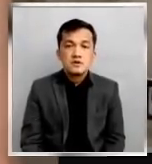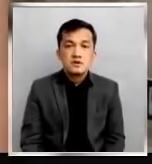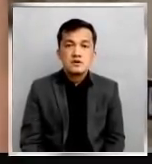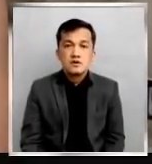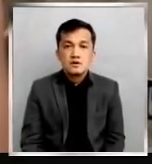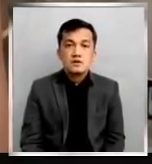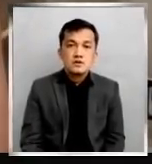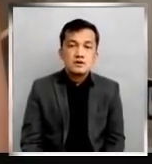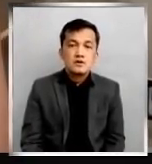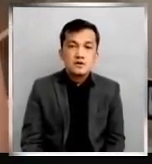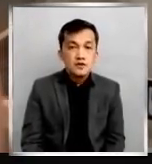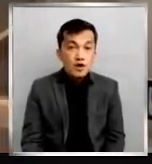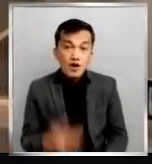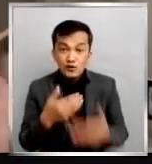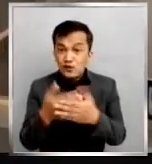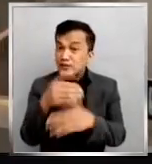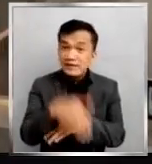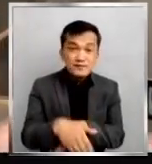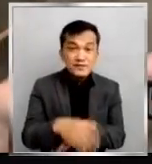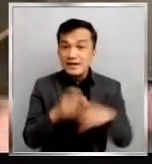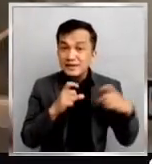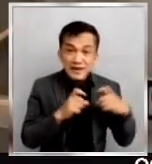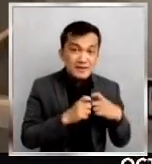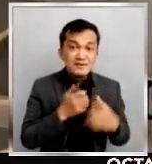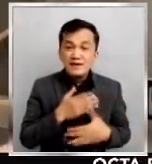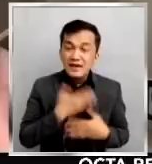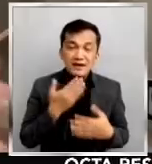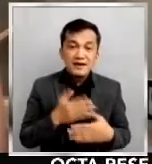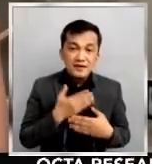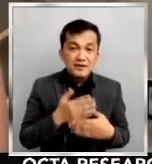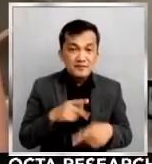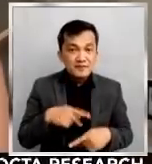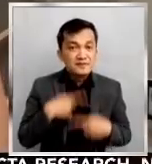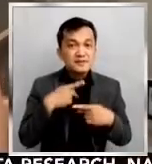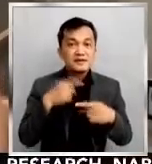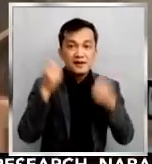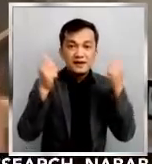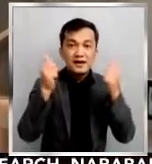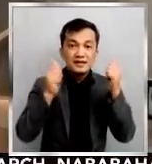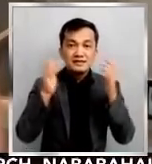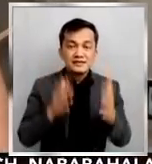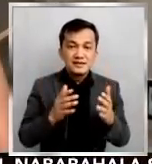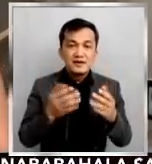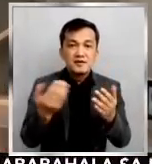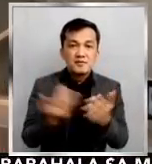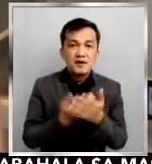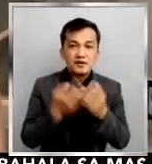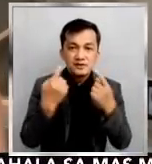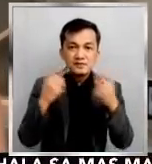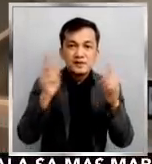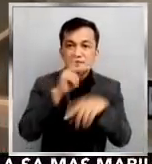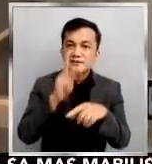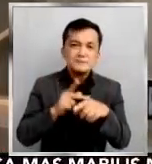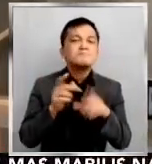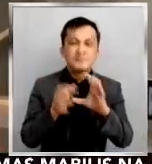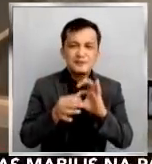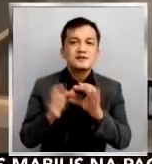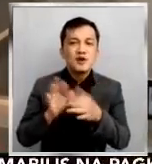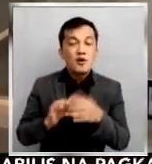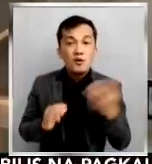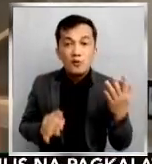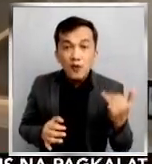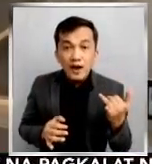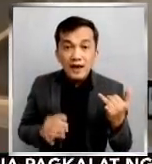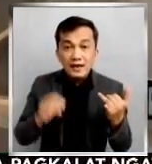Good evening mga kapuso! Happy and proud ang ilang celebrity sa bagong tagumpay ng Pilipinas sa Olympics dahil kay Nesthy